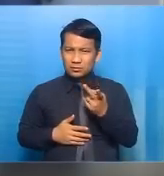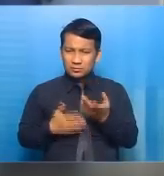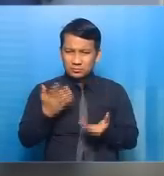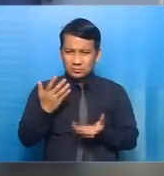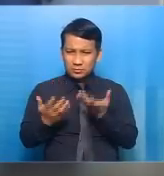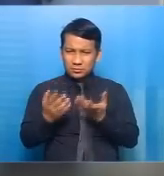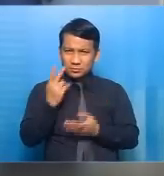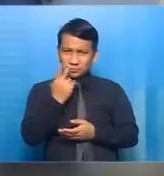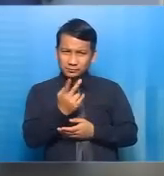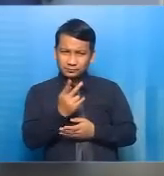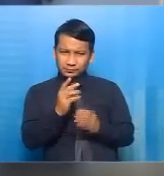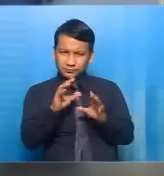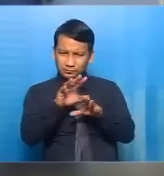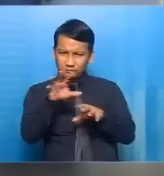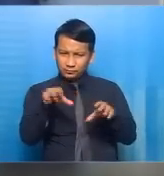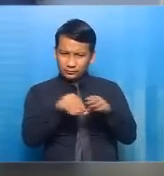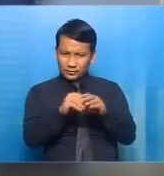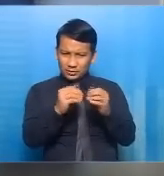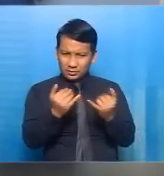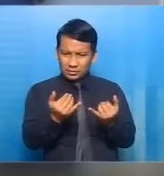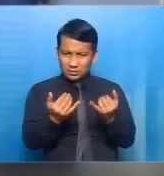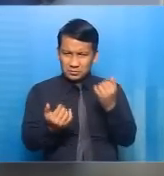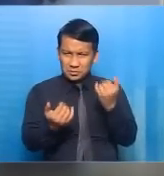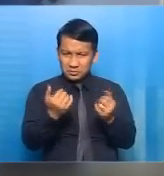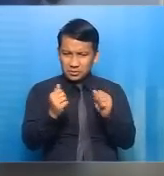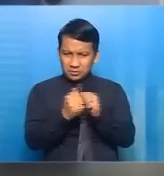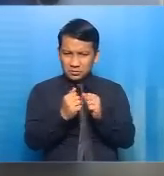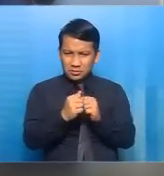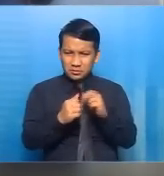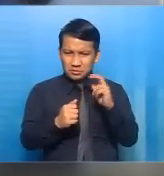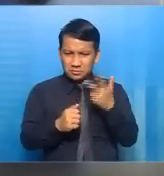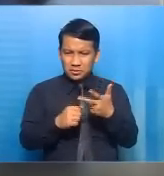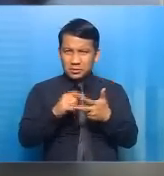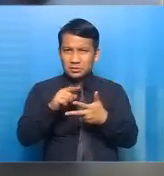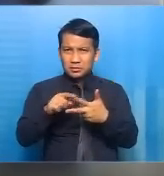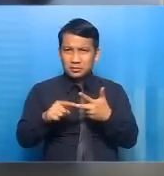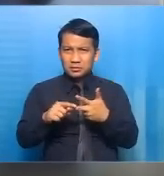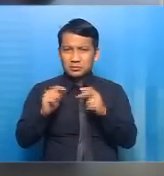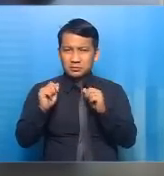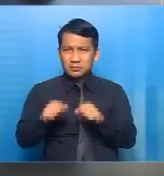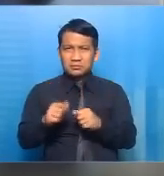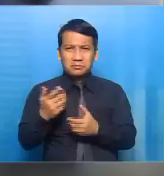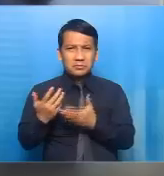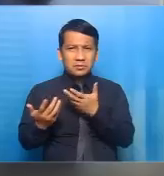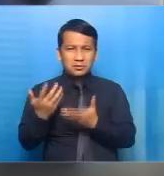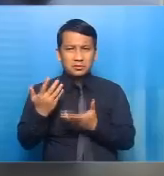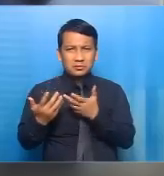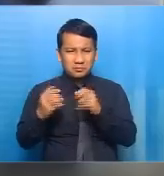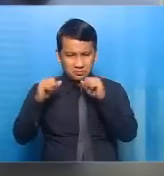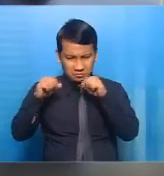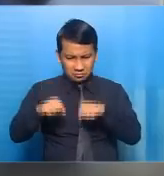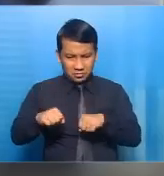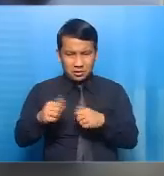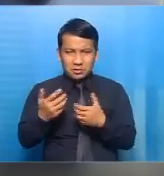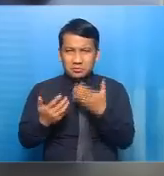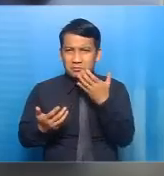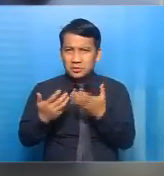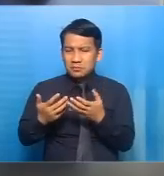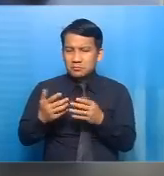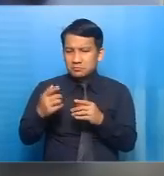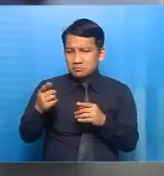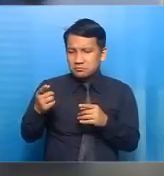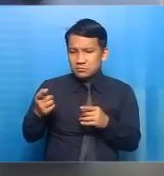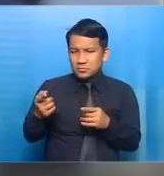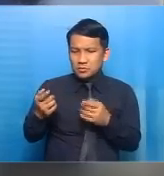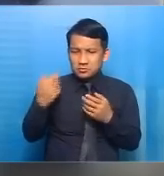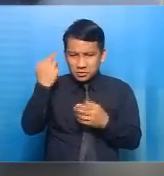kung may mga involvement o may mga third party o kung ano man yung mga possible offenses